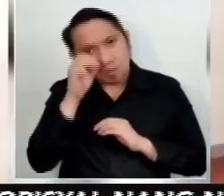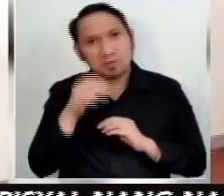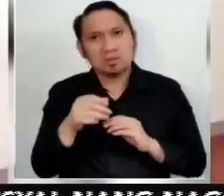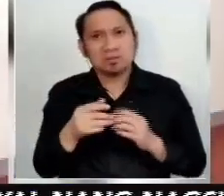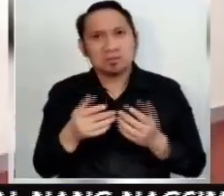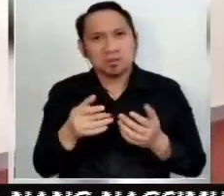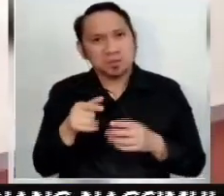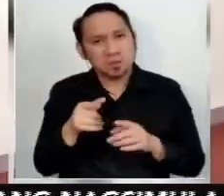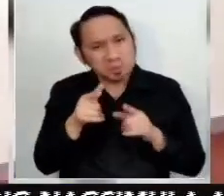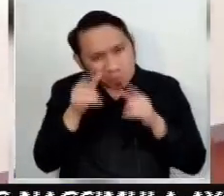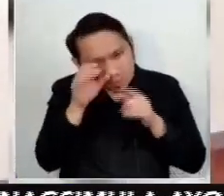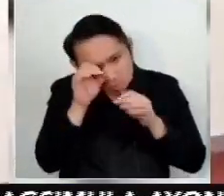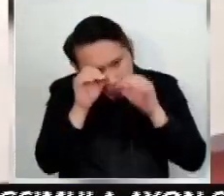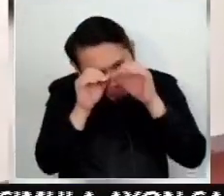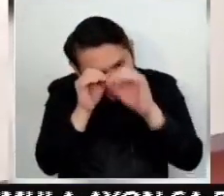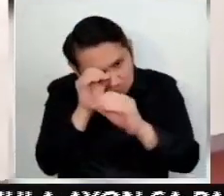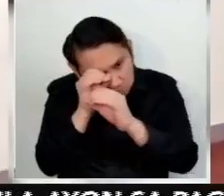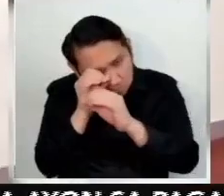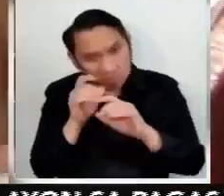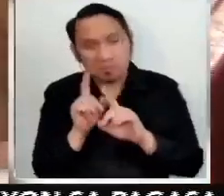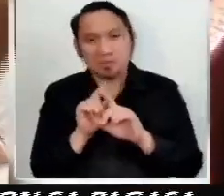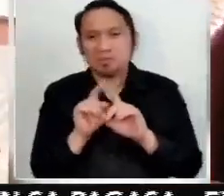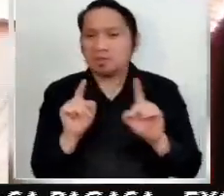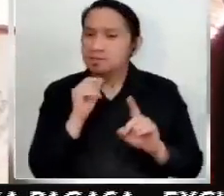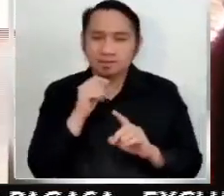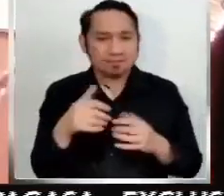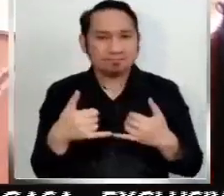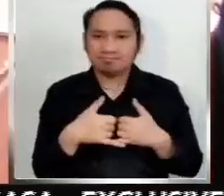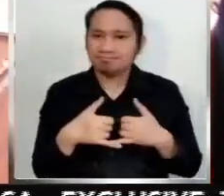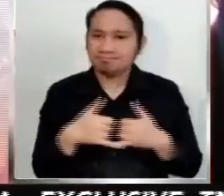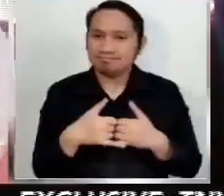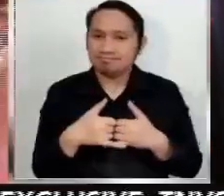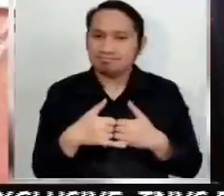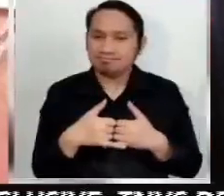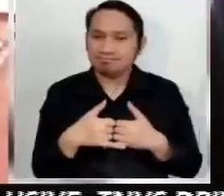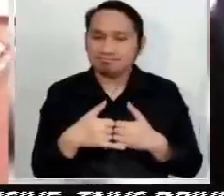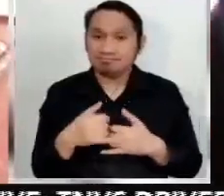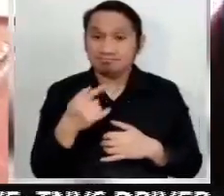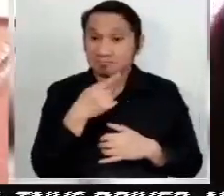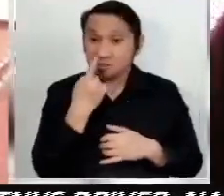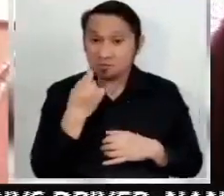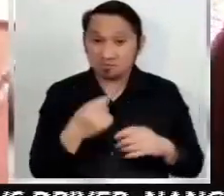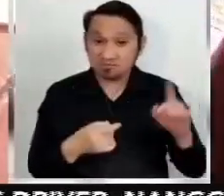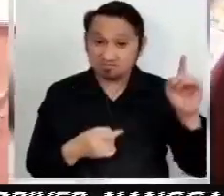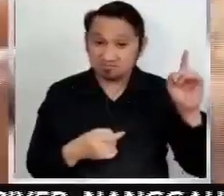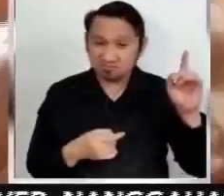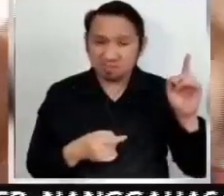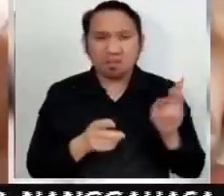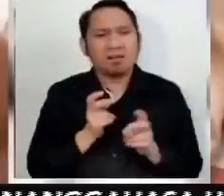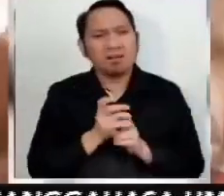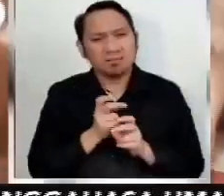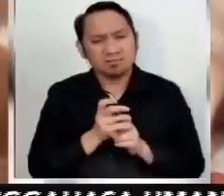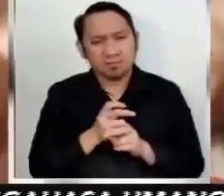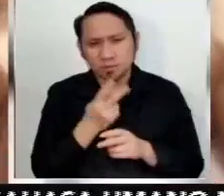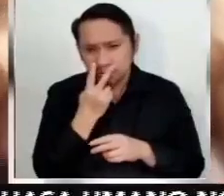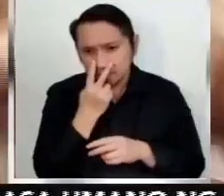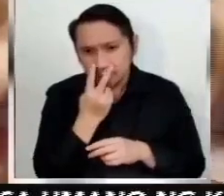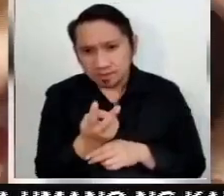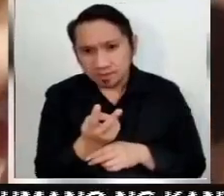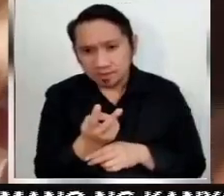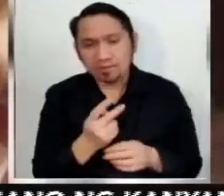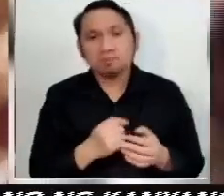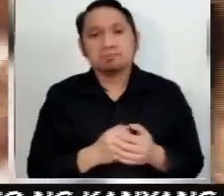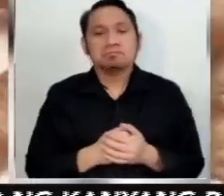telescope. Pero hindi ito laro dahil si Prince hirap nang makakita. Kaya ginagawa niya